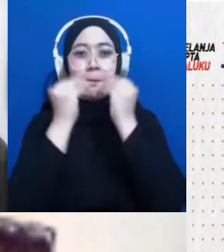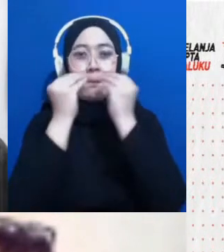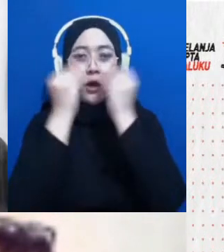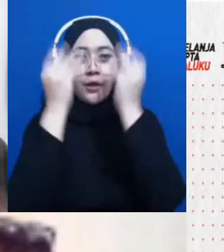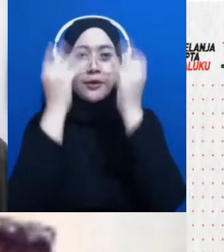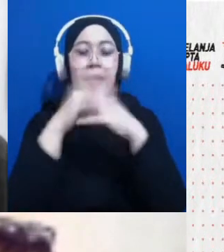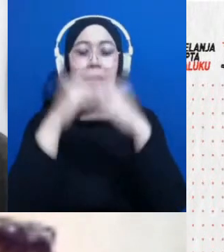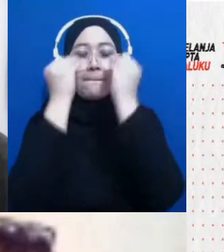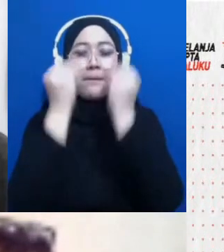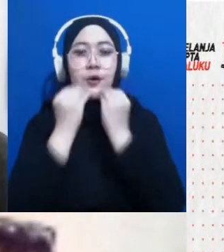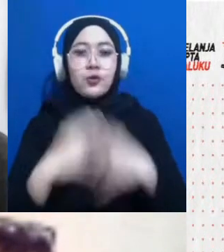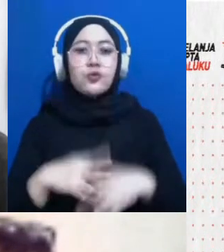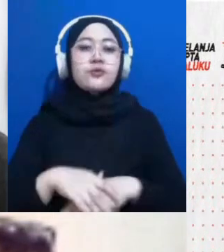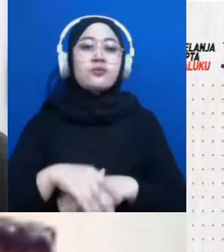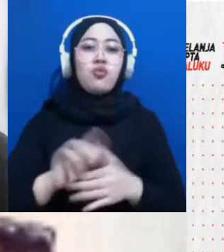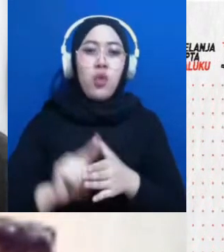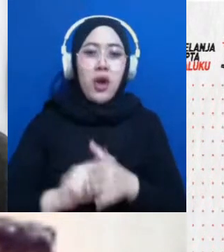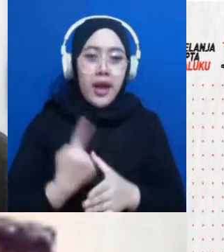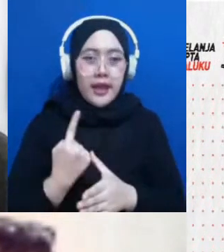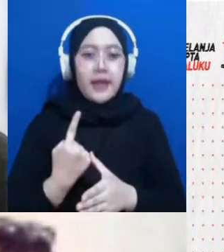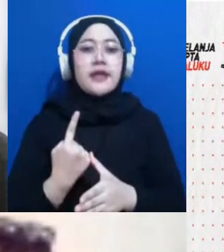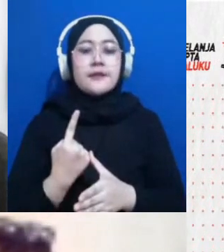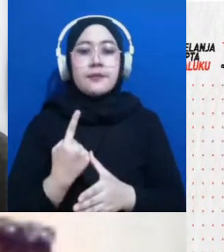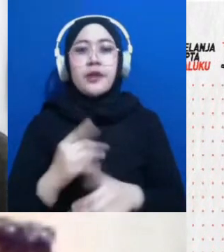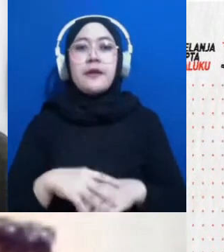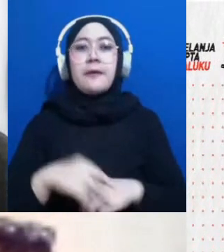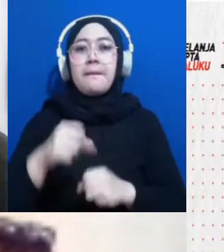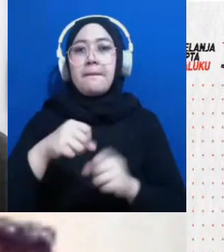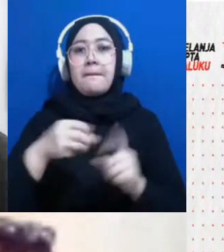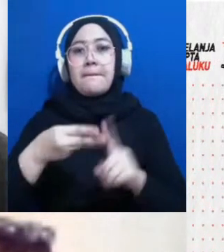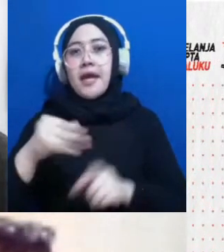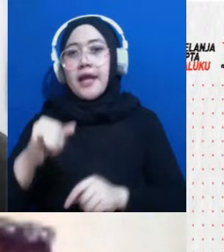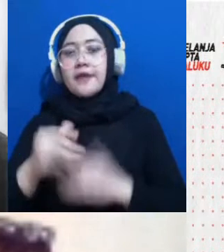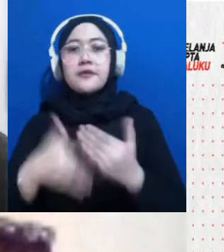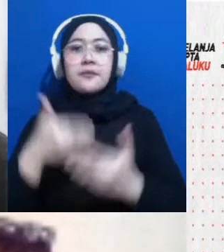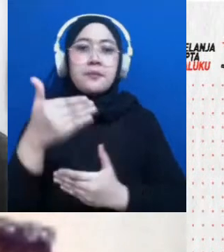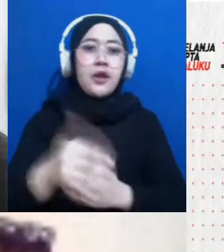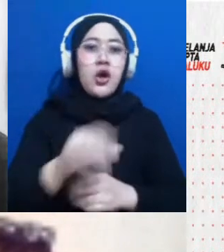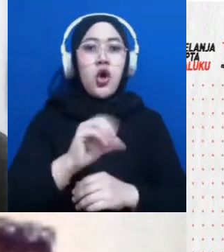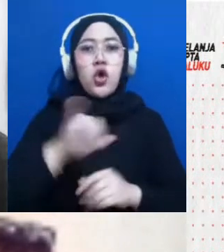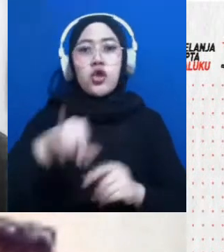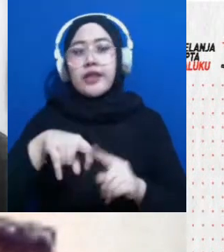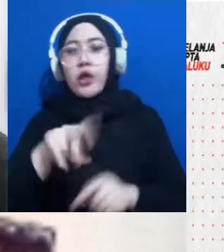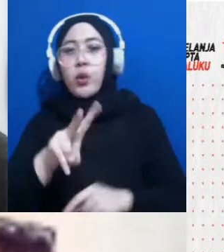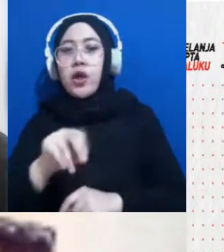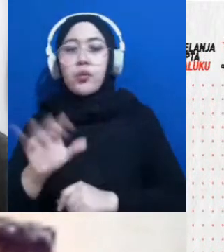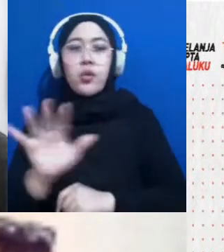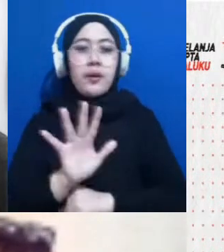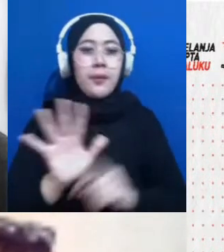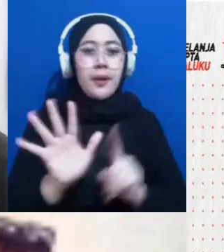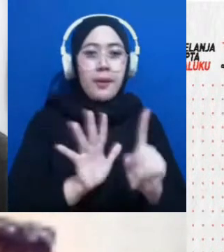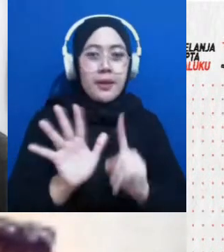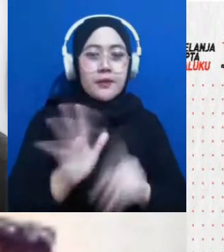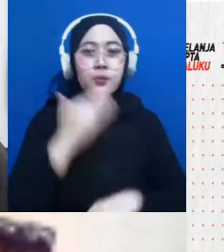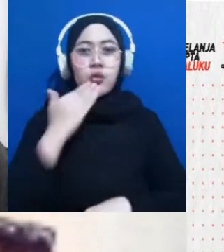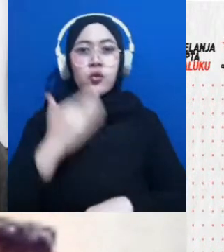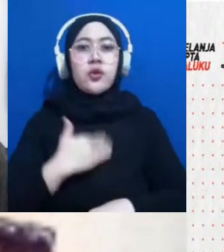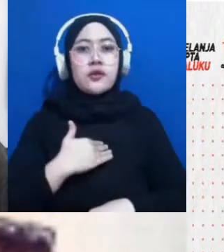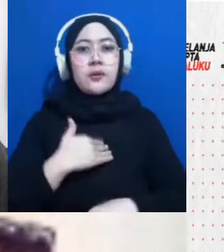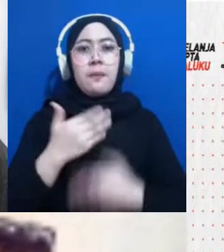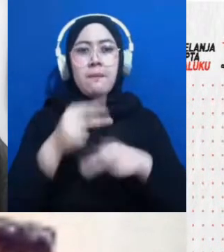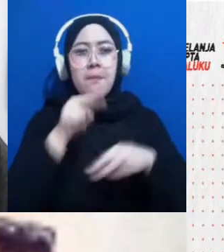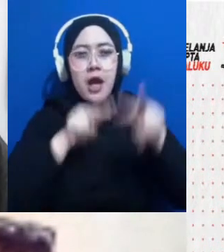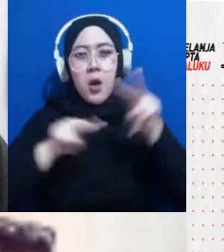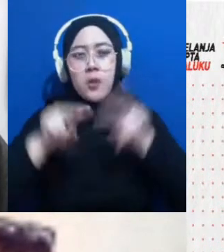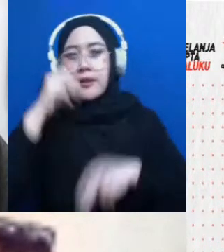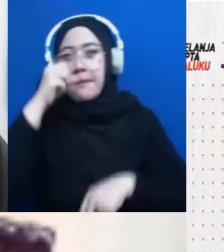tahun. Dimulai dari Bank Indonesia, kemudian transisi ke OJK pada tahun 2015, memiliki keahlian di bidang pengawasan bank dan